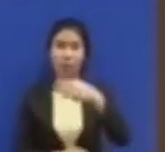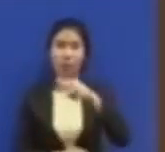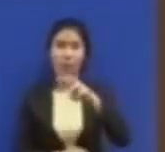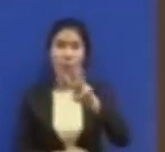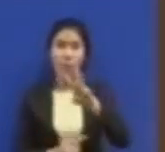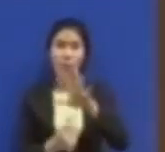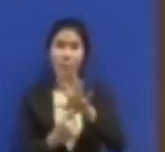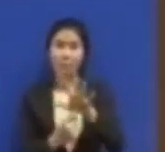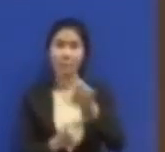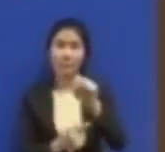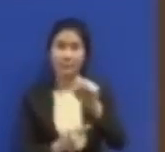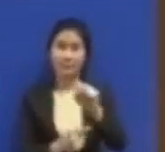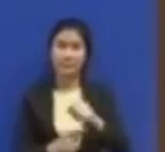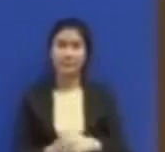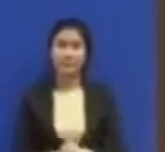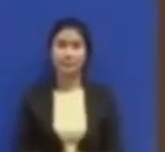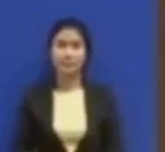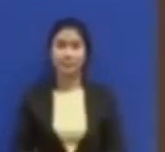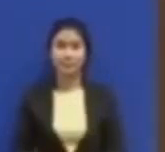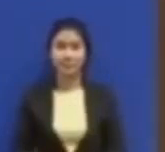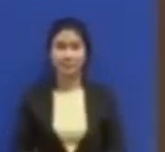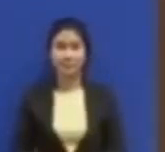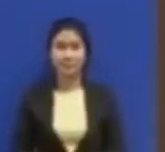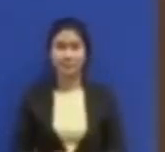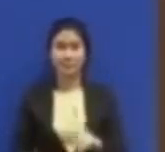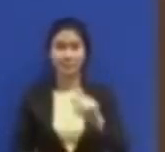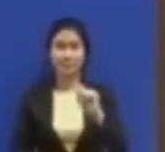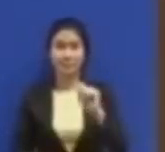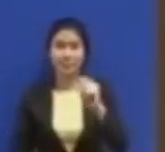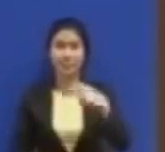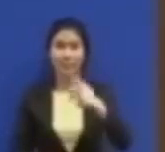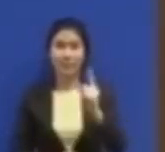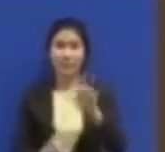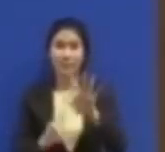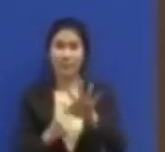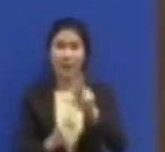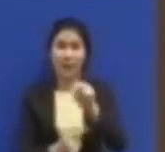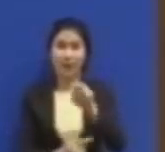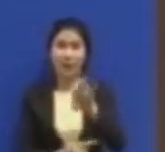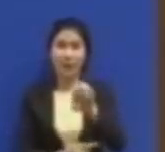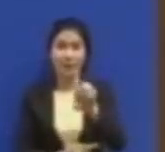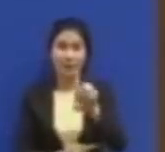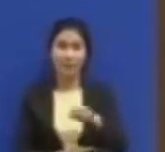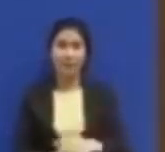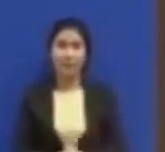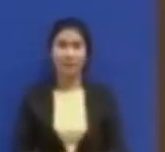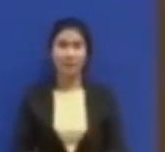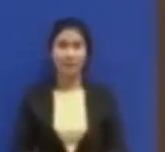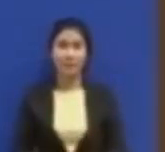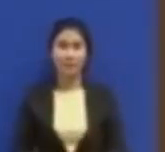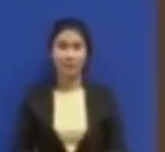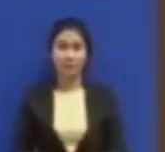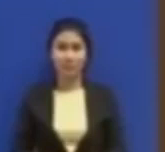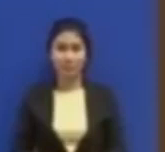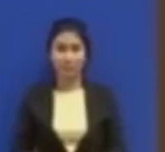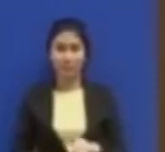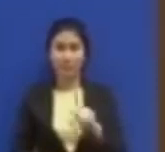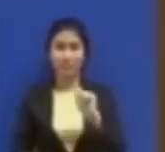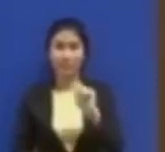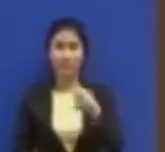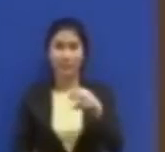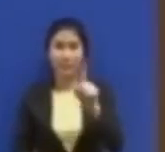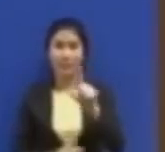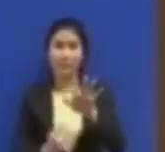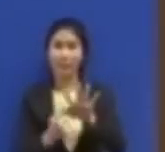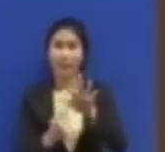คร79นายธานีสุโชดายน80นายธานีอ่อนละเอีย